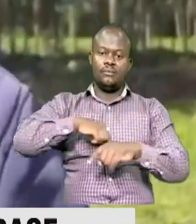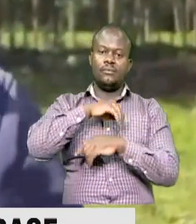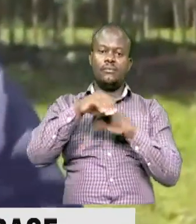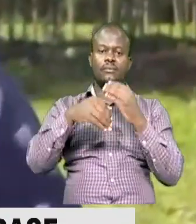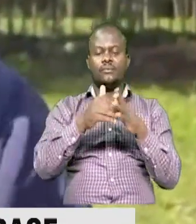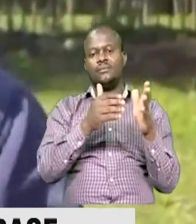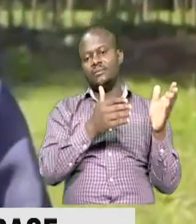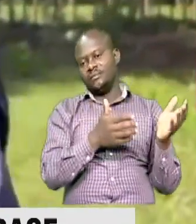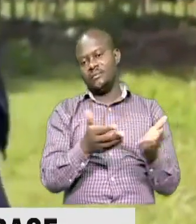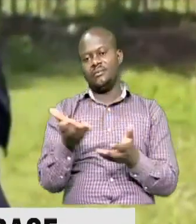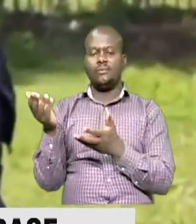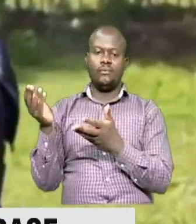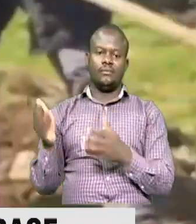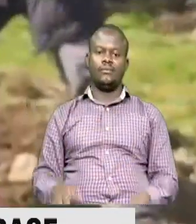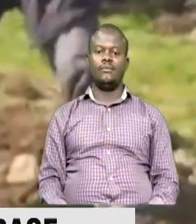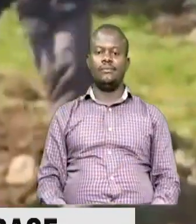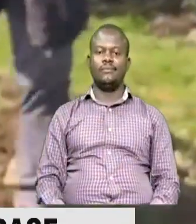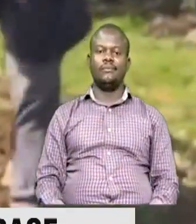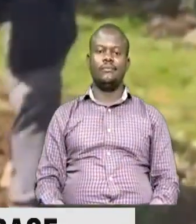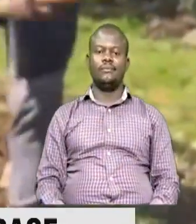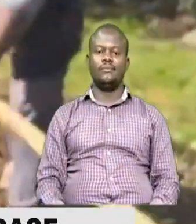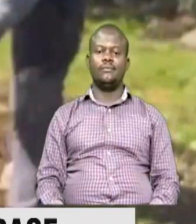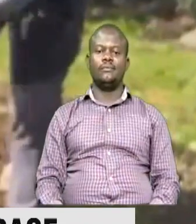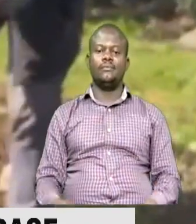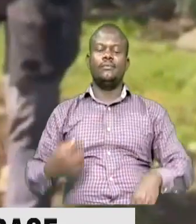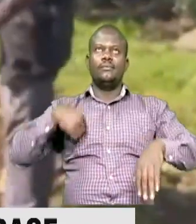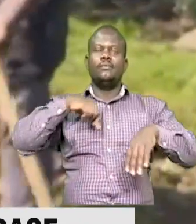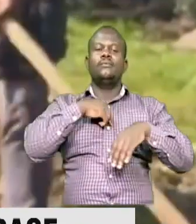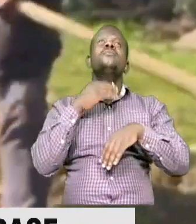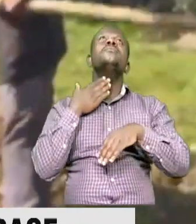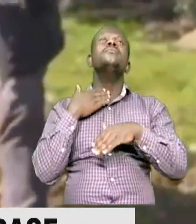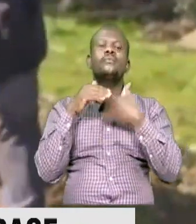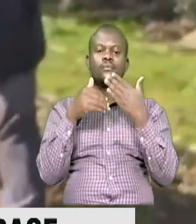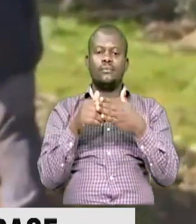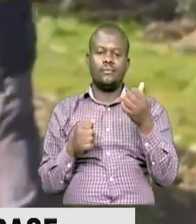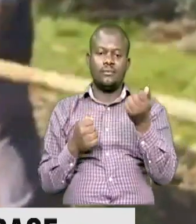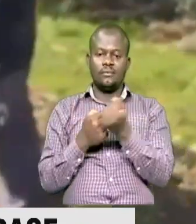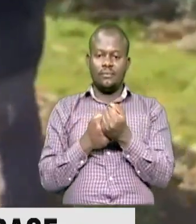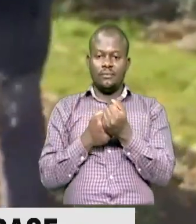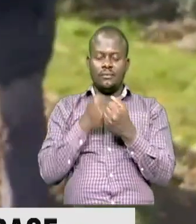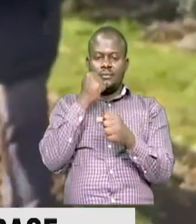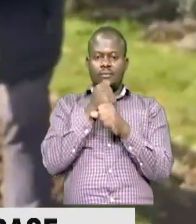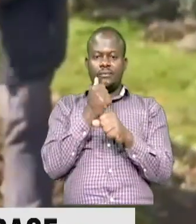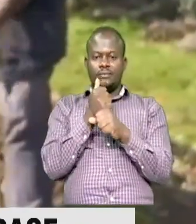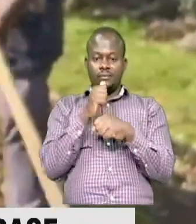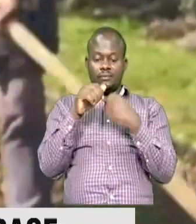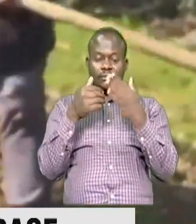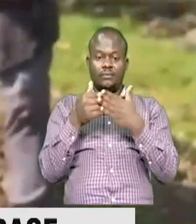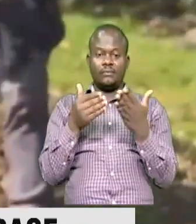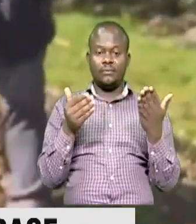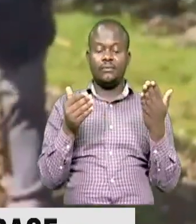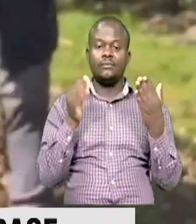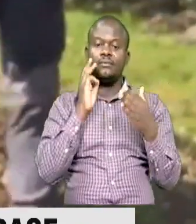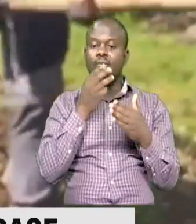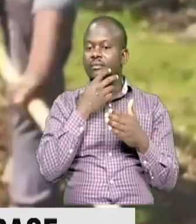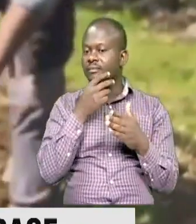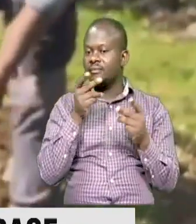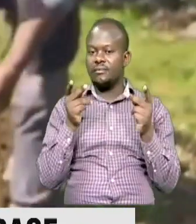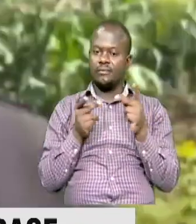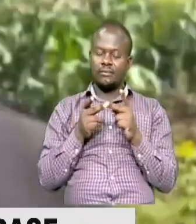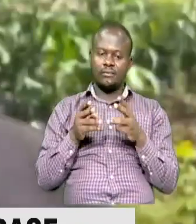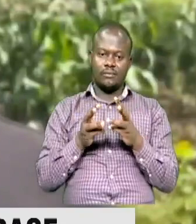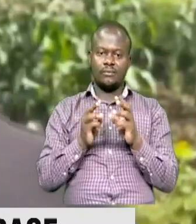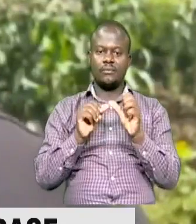imyaka irimo n'iki kibaye cyose. Turashaka ubufasha badukorera inyigo y'aya mazi aho yaje araje mu buryo